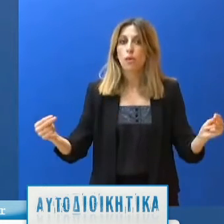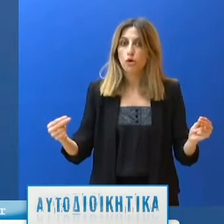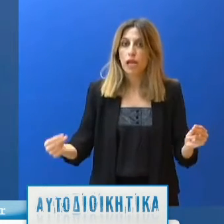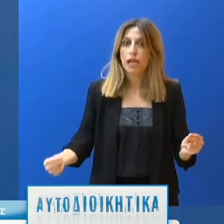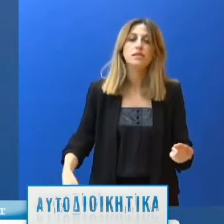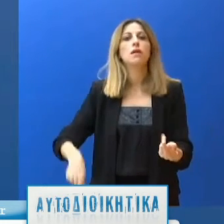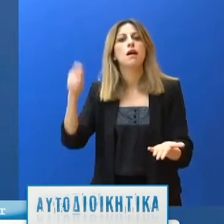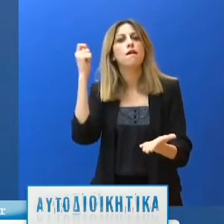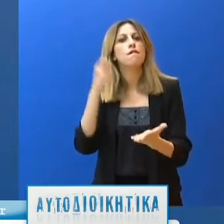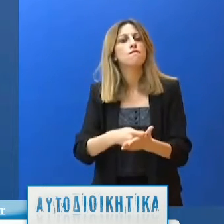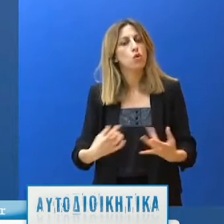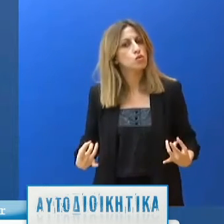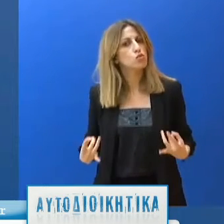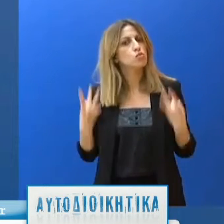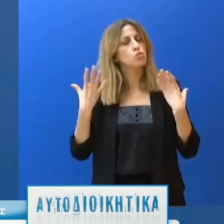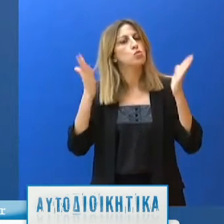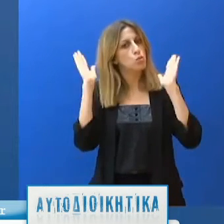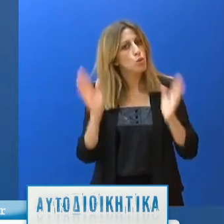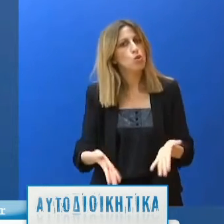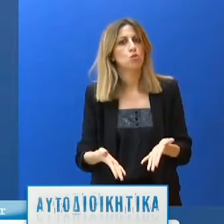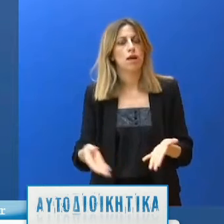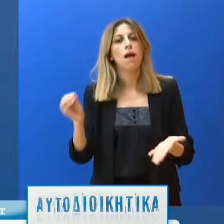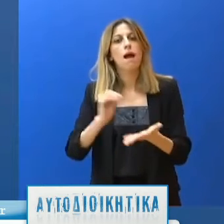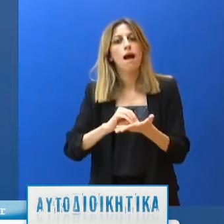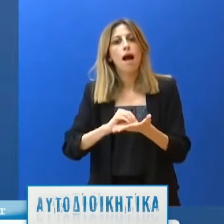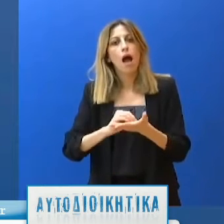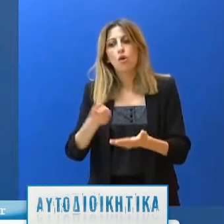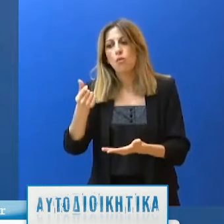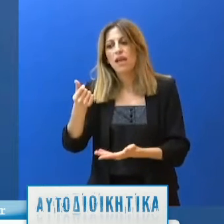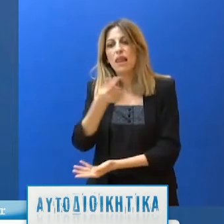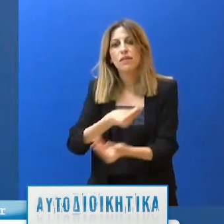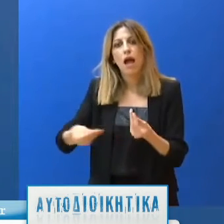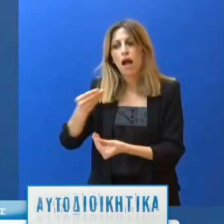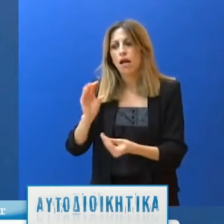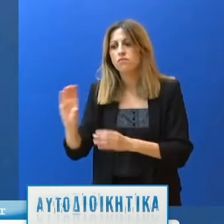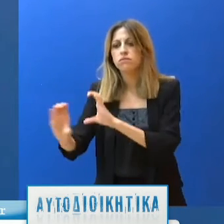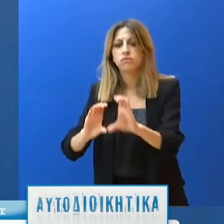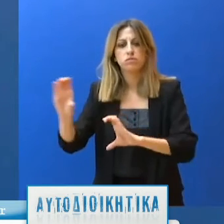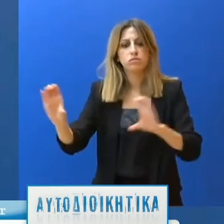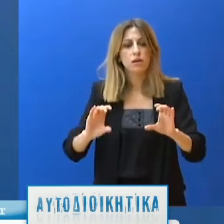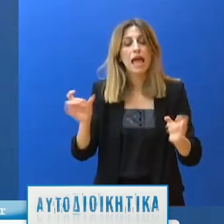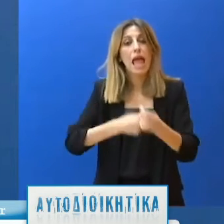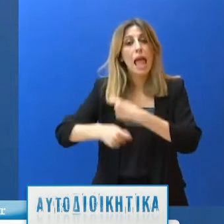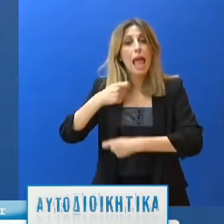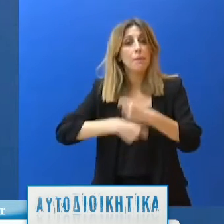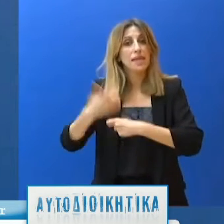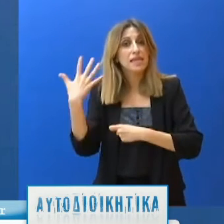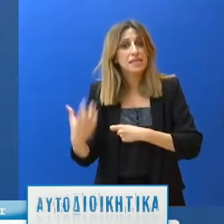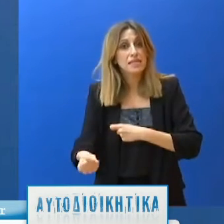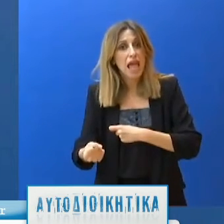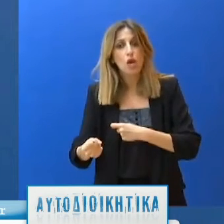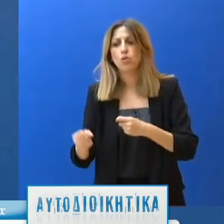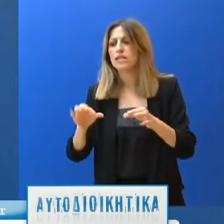για φορολογικές απαλλαγές αλλά και για ρευστό χρήμα σε επιχειρήσεις που υλοποιούν αναπτυξιακά σχέδια περισσότερο